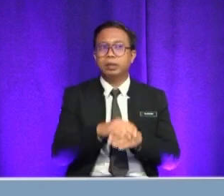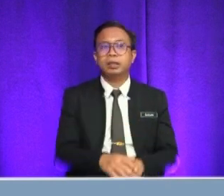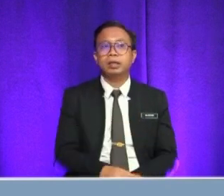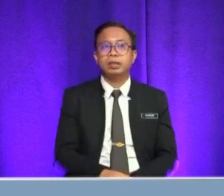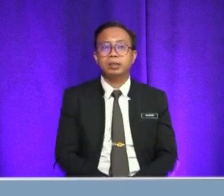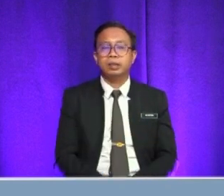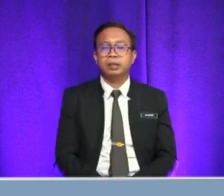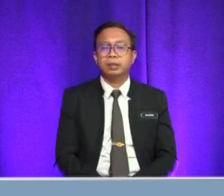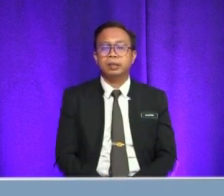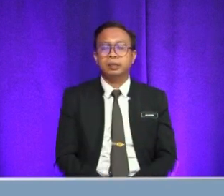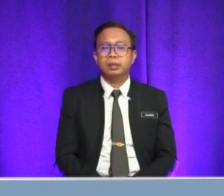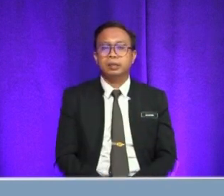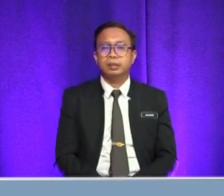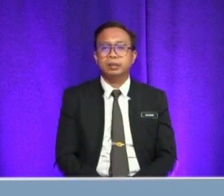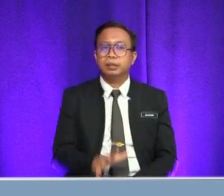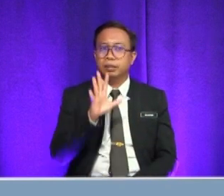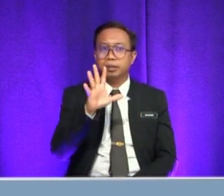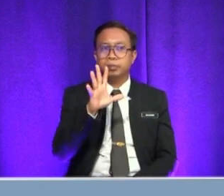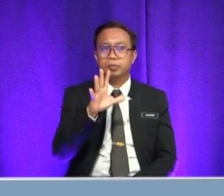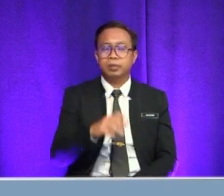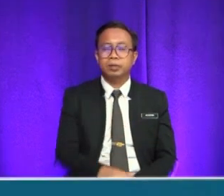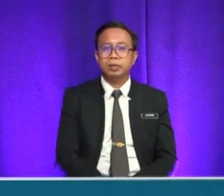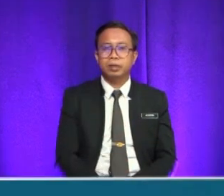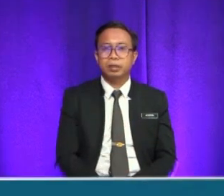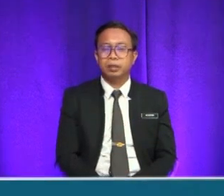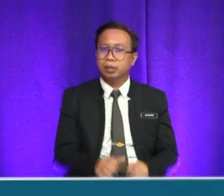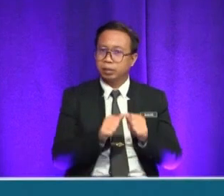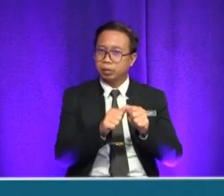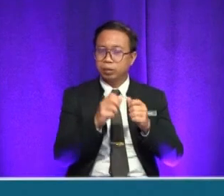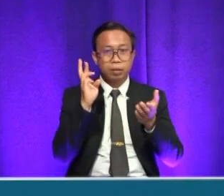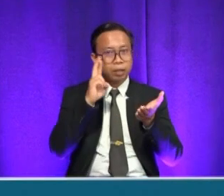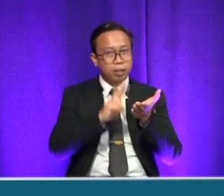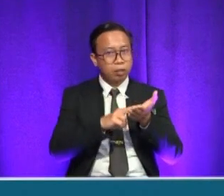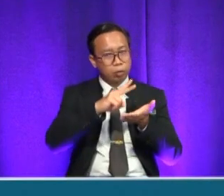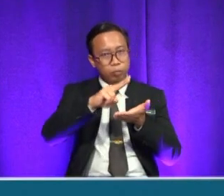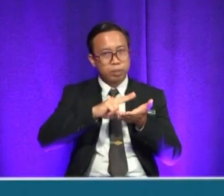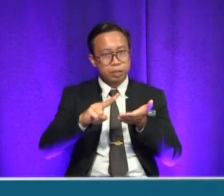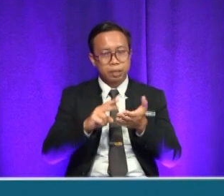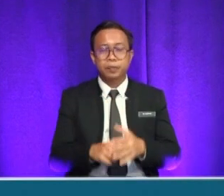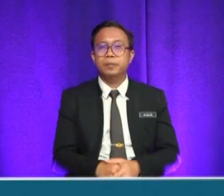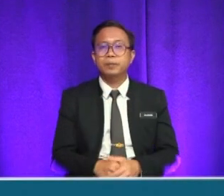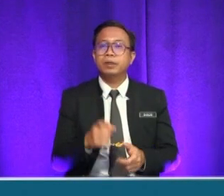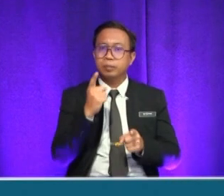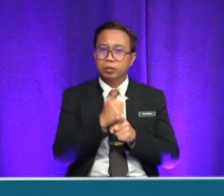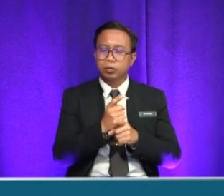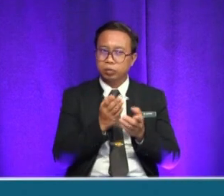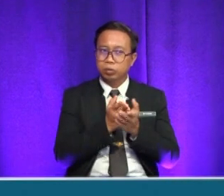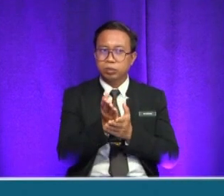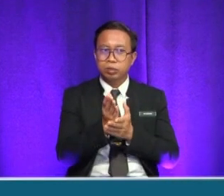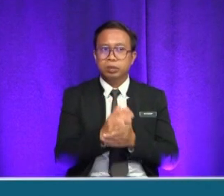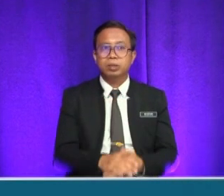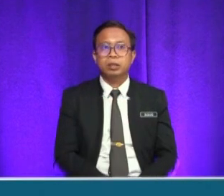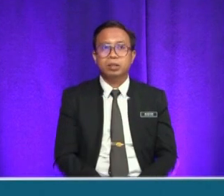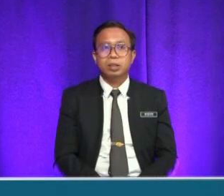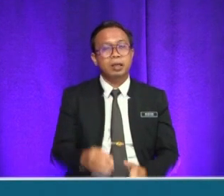jawapan yang keempat, betul? Perhatikan jarum dan rekodkan bacaan. Okey, betul. Okey, seterusnya adalah merendam berbuli